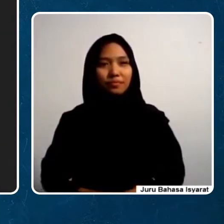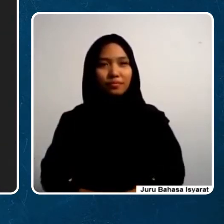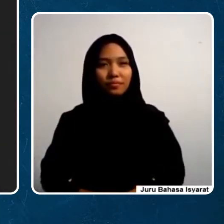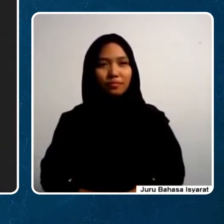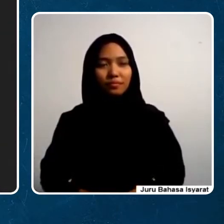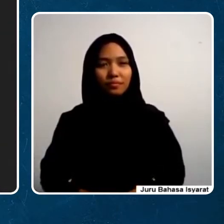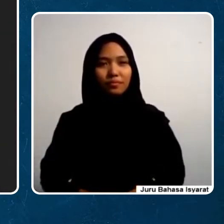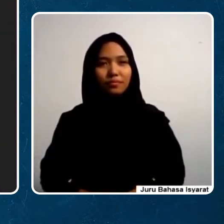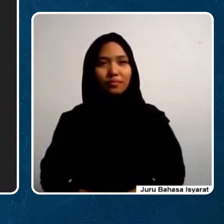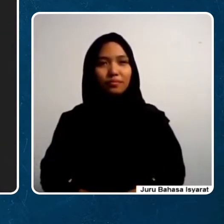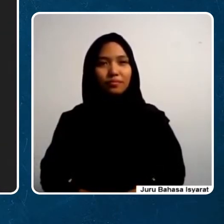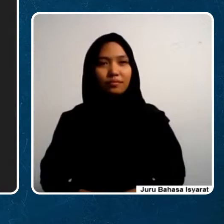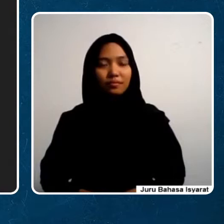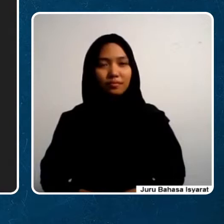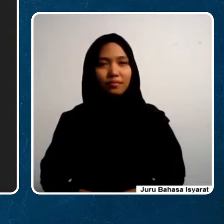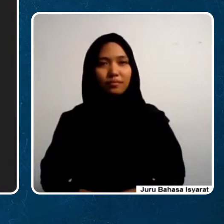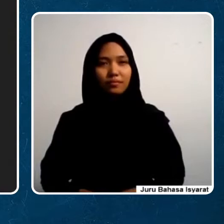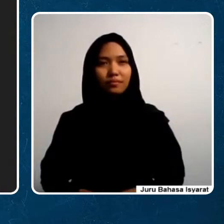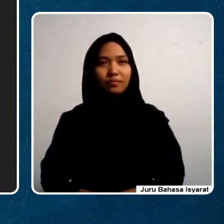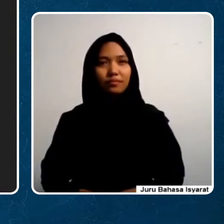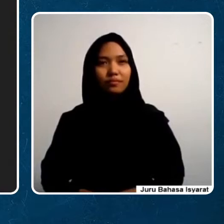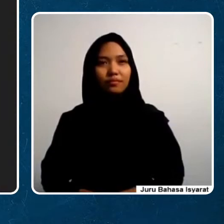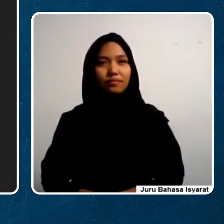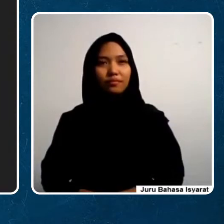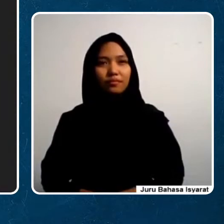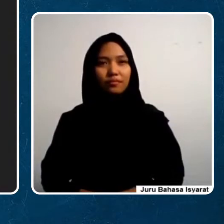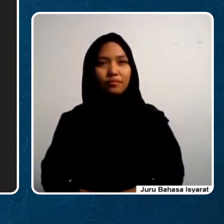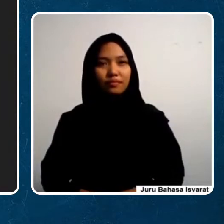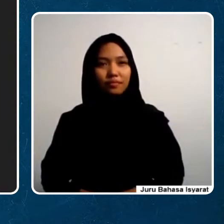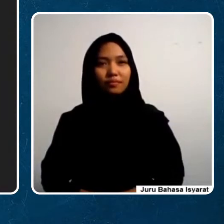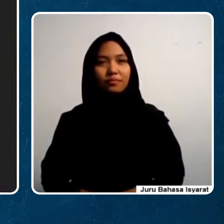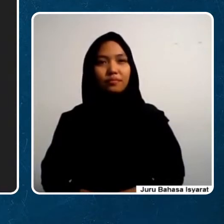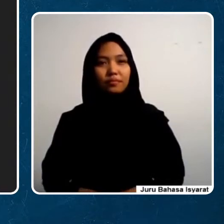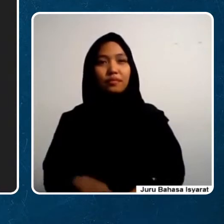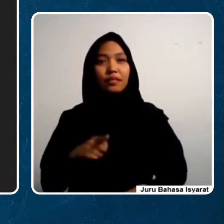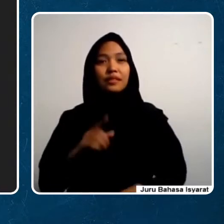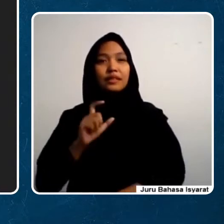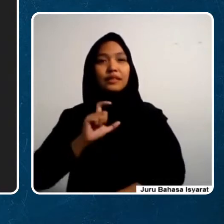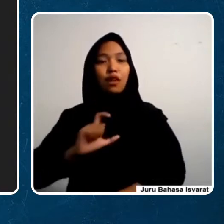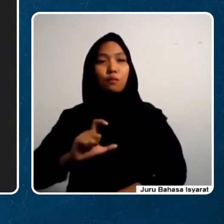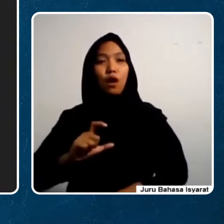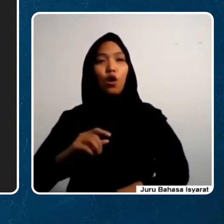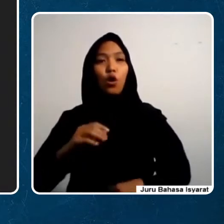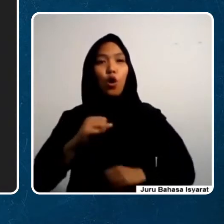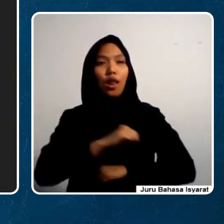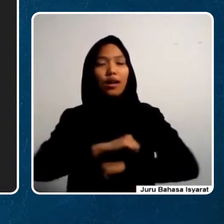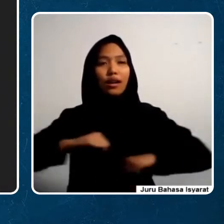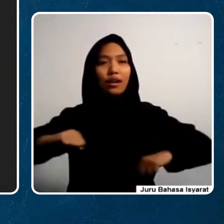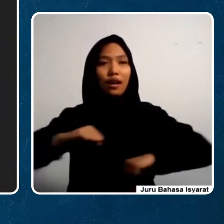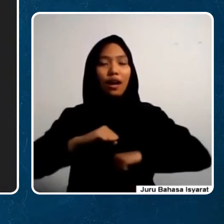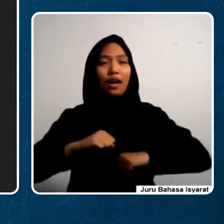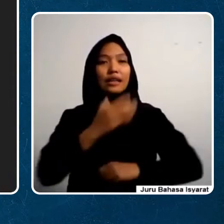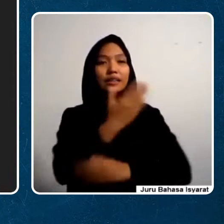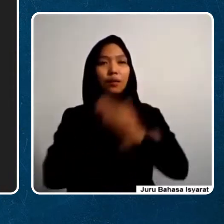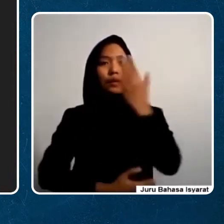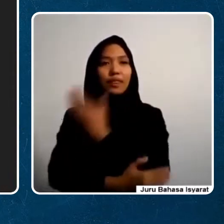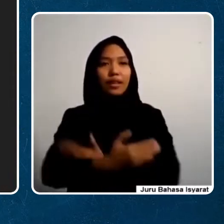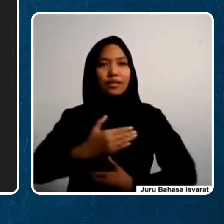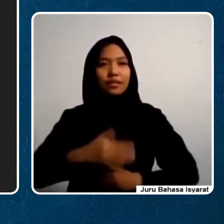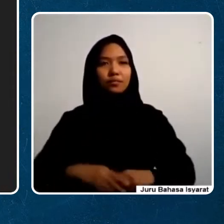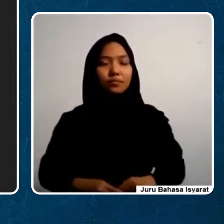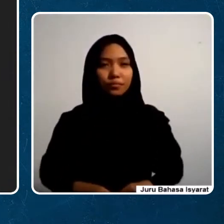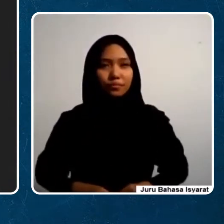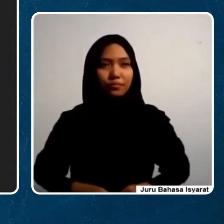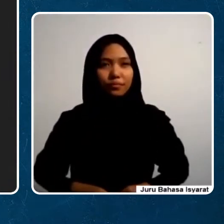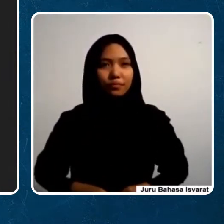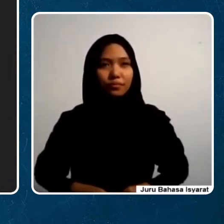Ini adalah salah satu cabang di olahraga difabel. Jadi saya menekuni